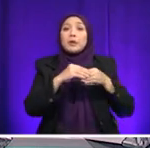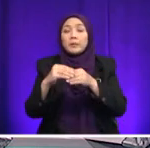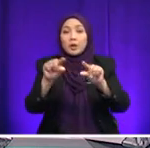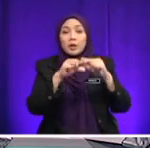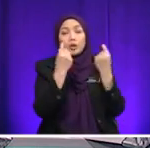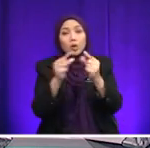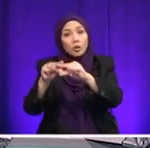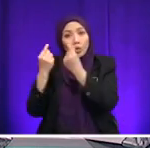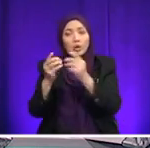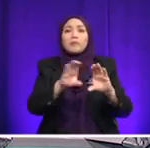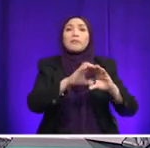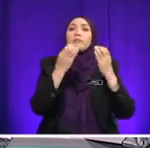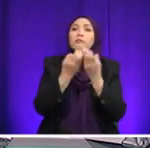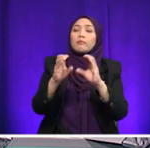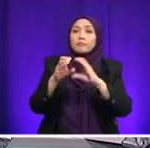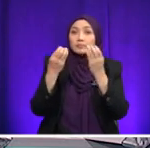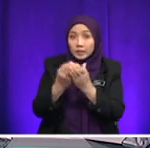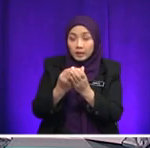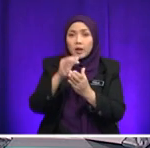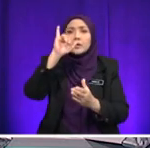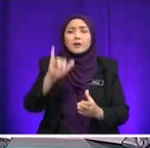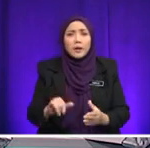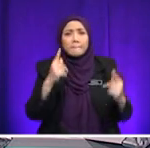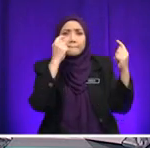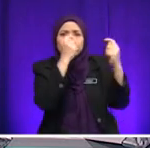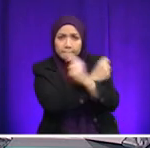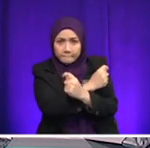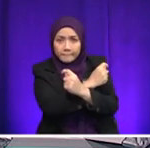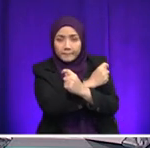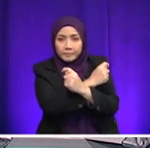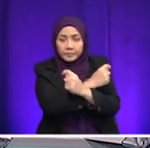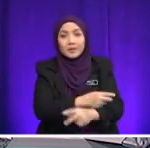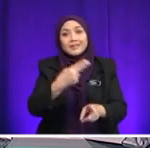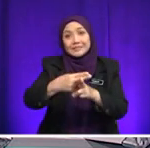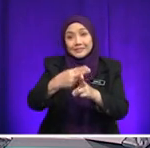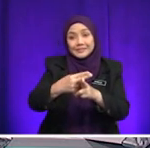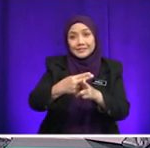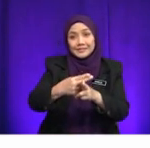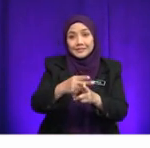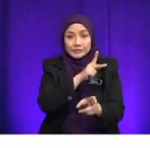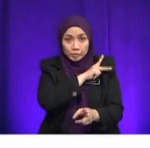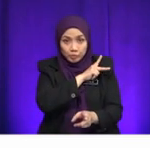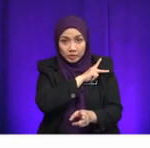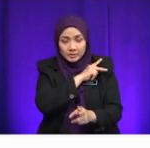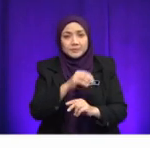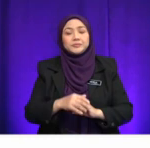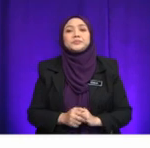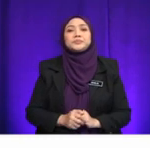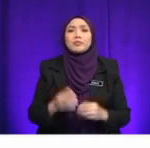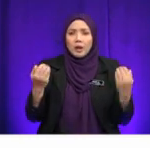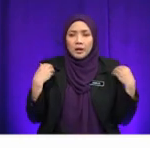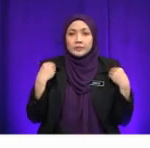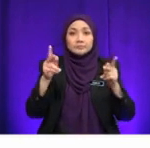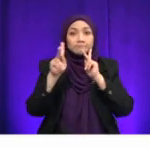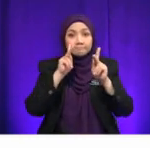menentang atau pakai tiket TNT penyerahan serawa yaitu Datu tempat tinggi Abang Haji Abdillah Oke ini adalah petikan beliau yang